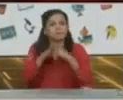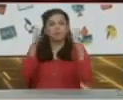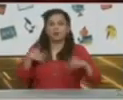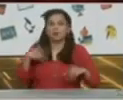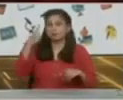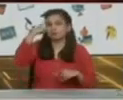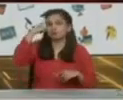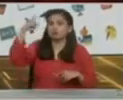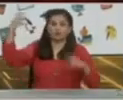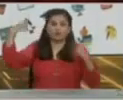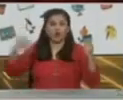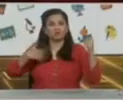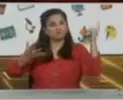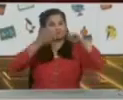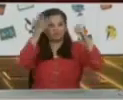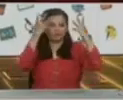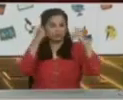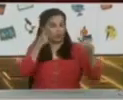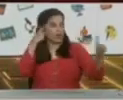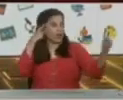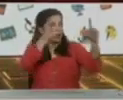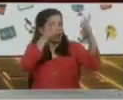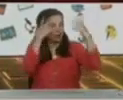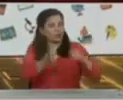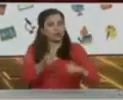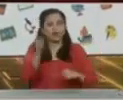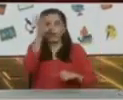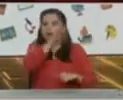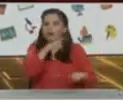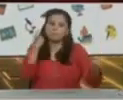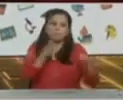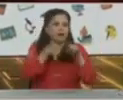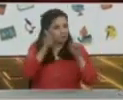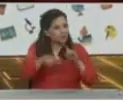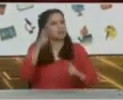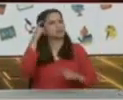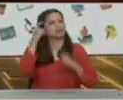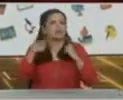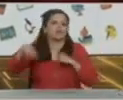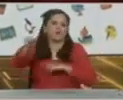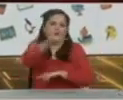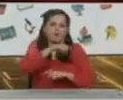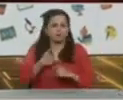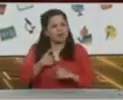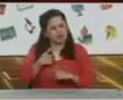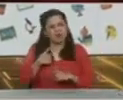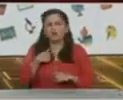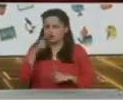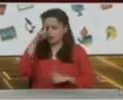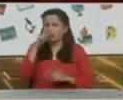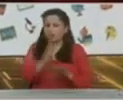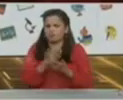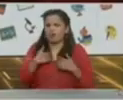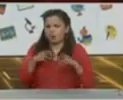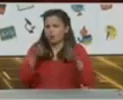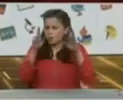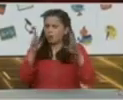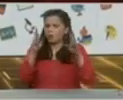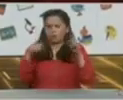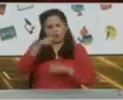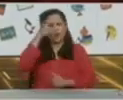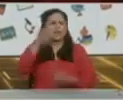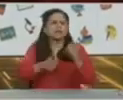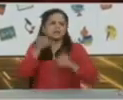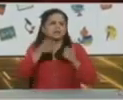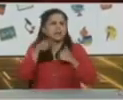रखने हैं, देश के लिए सोचना है। मुझे पूरा भरोसा है आप ये एग्जाम